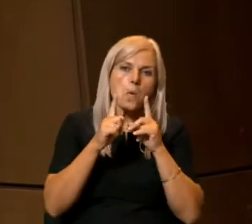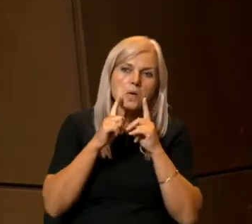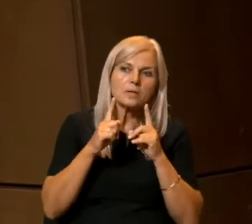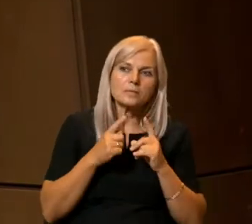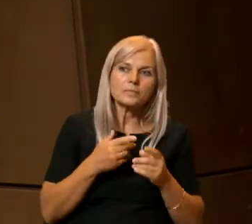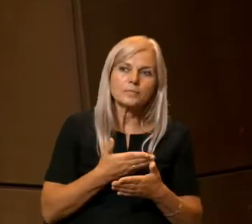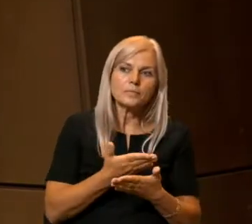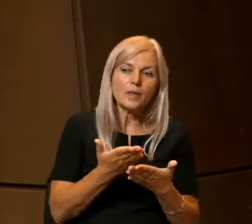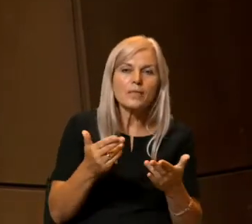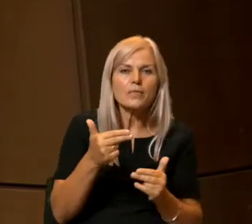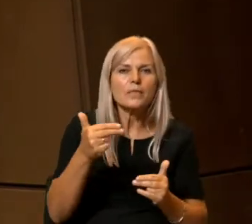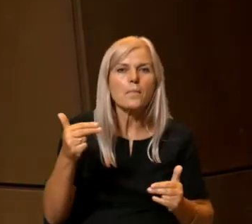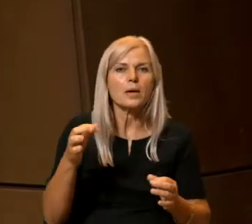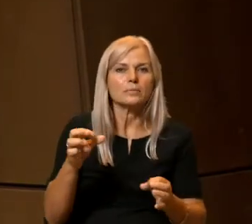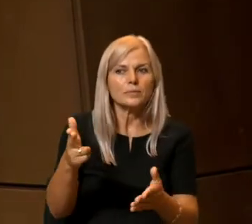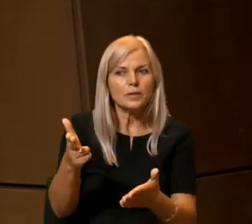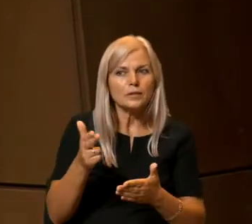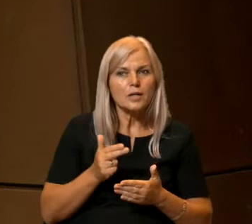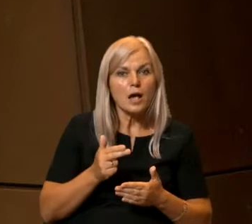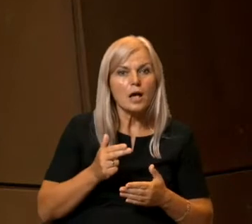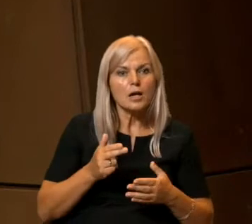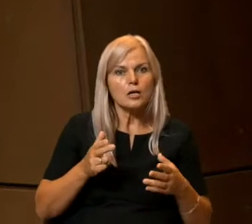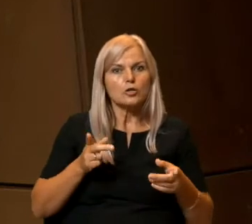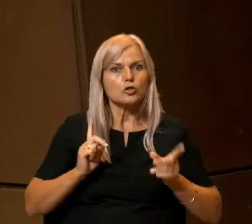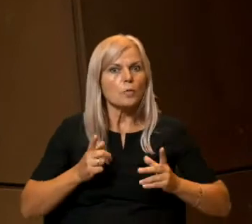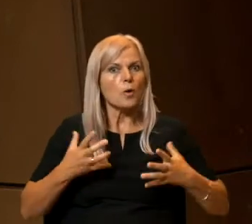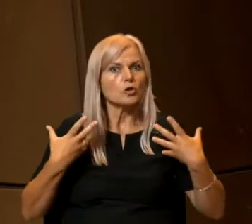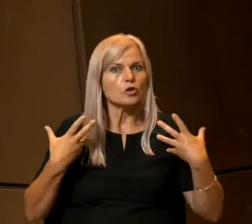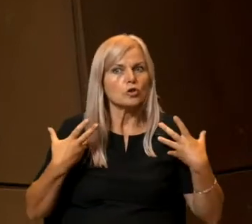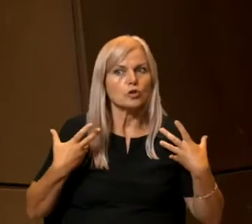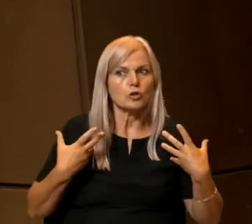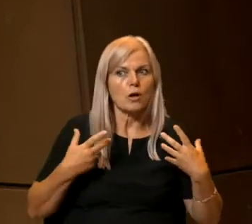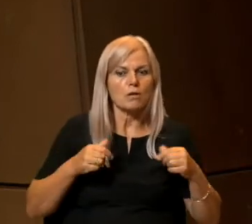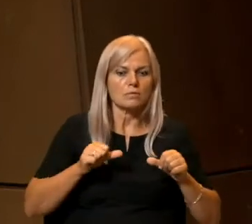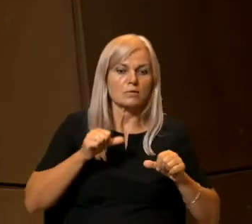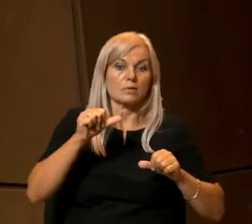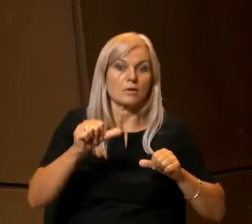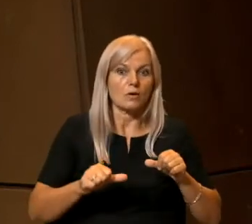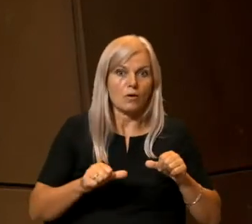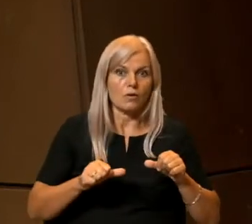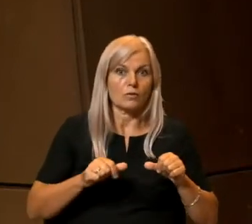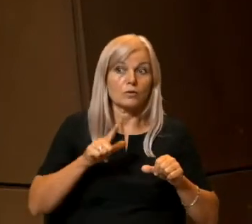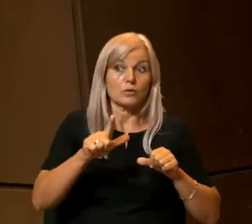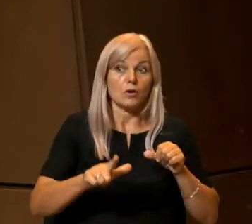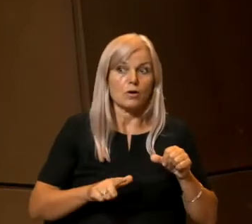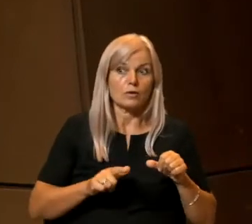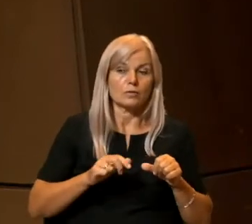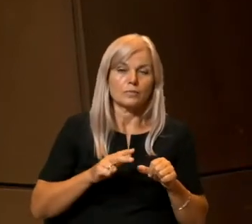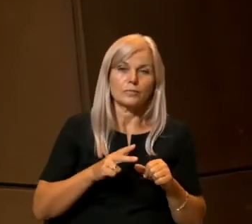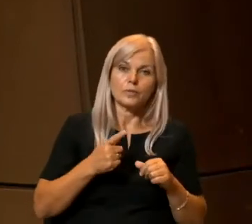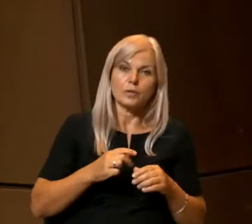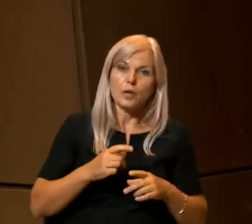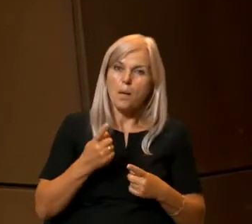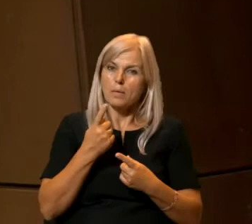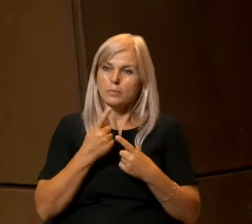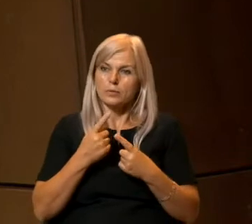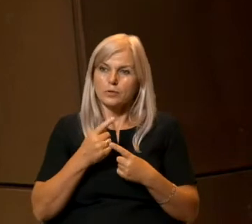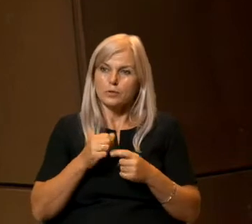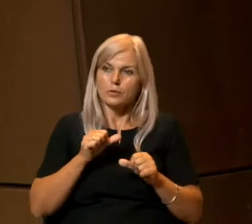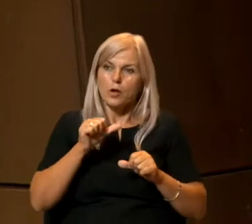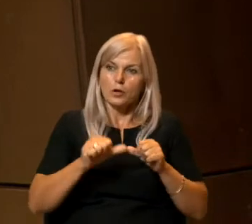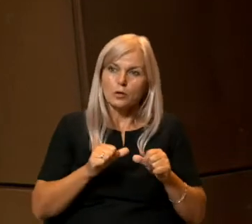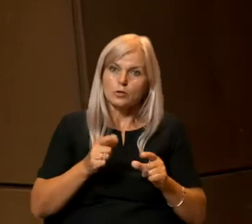temat, że tempo życia wzrasta co roku i wydaje się, że co roku musimy biec